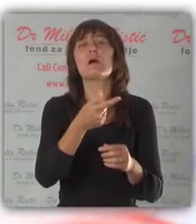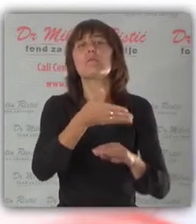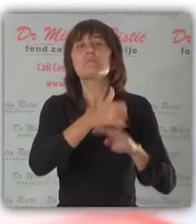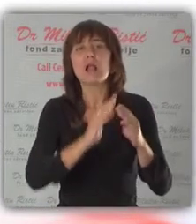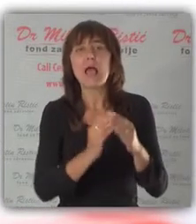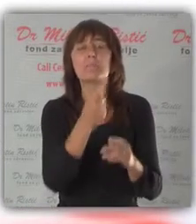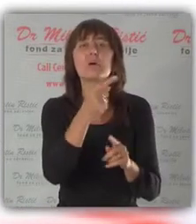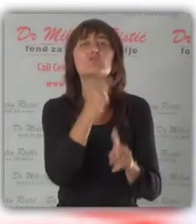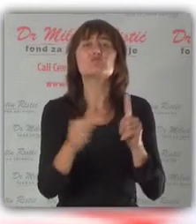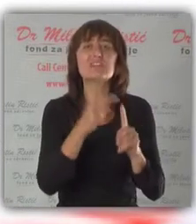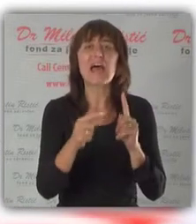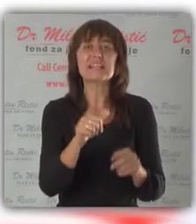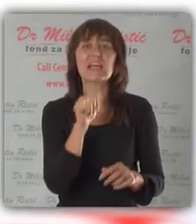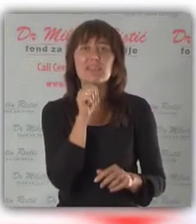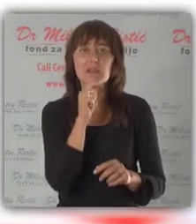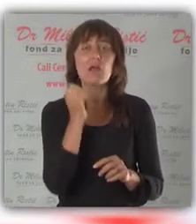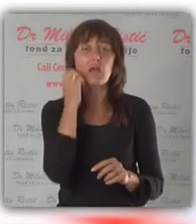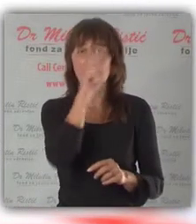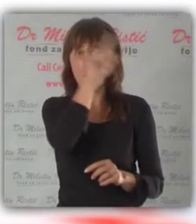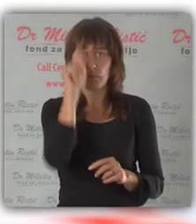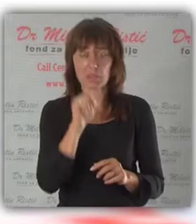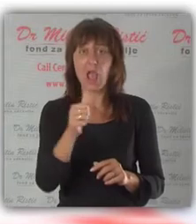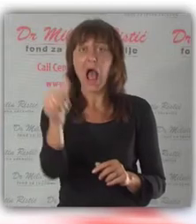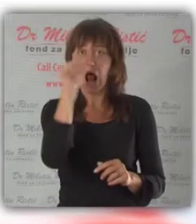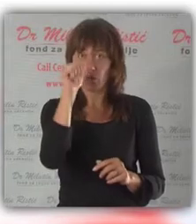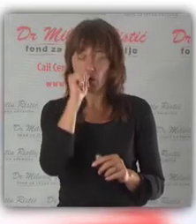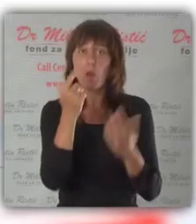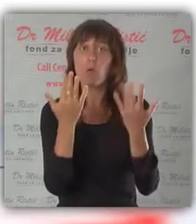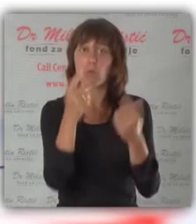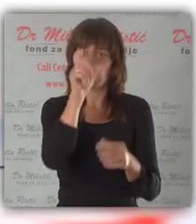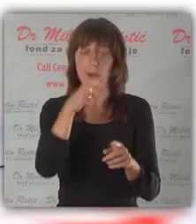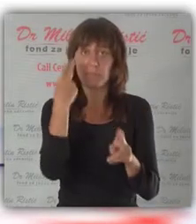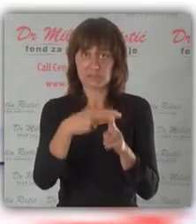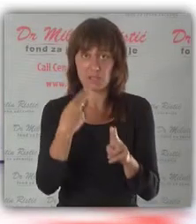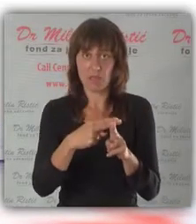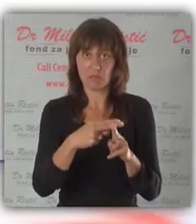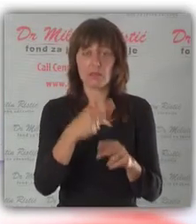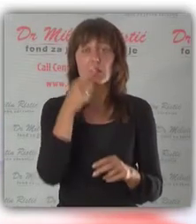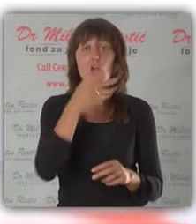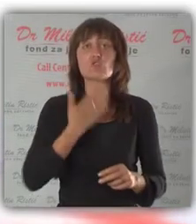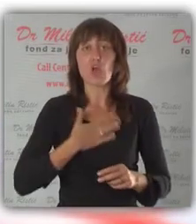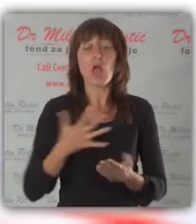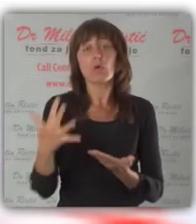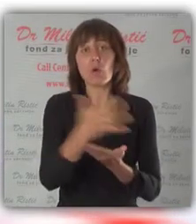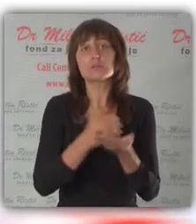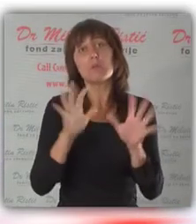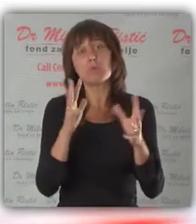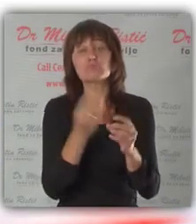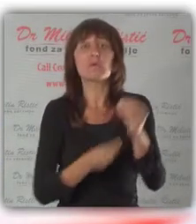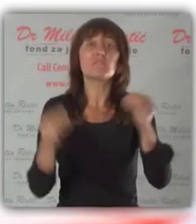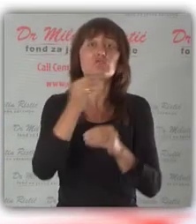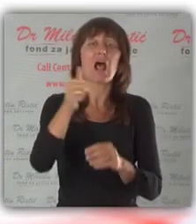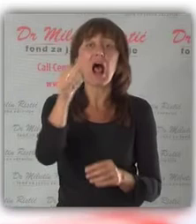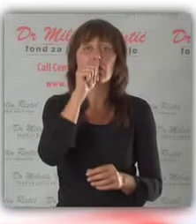zapravo pecivo od integralnih žitarica, a kada je u pitanju alkohol, pošto pacijenti na odmoru obično žele da koriste